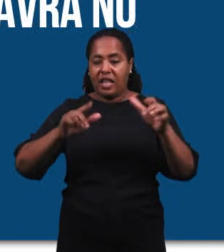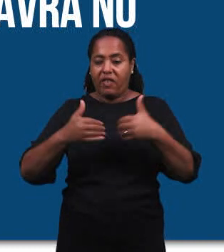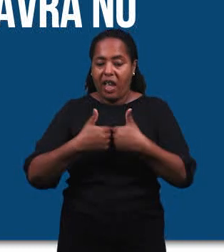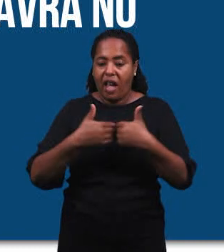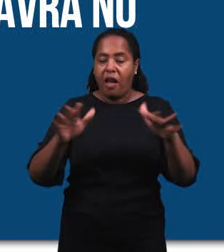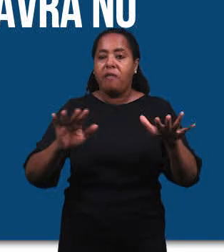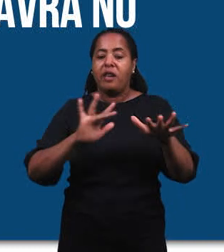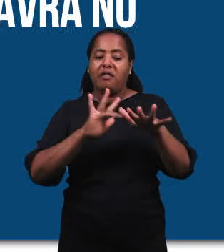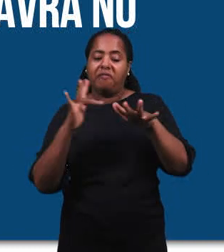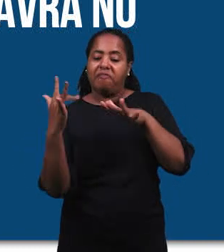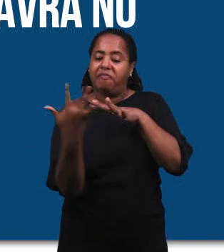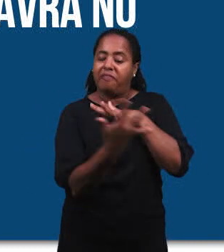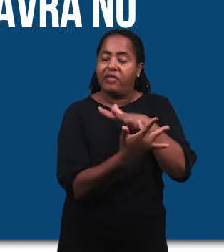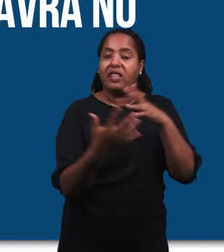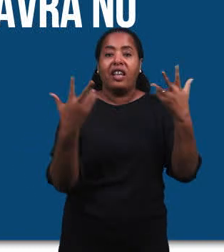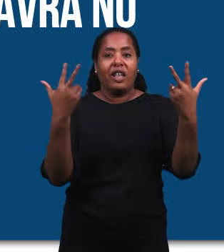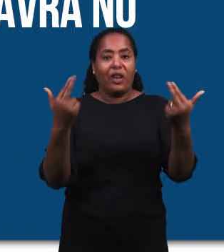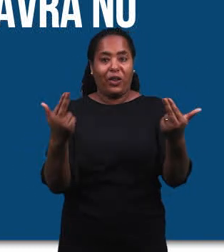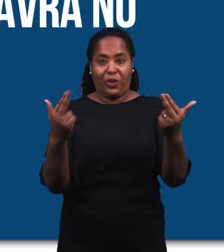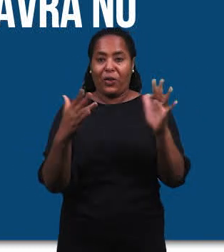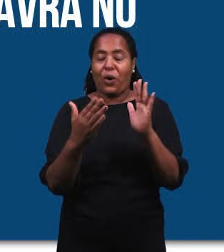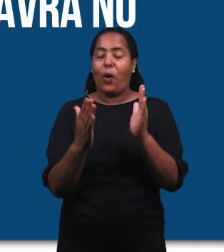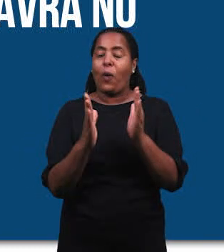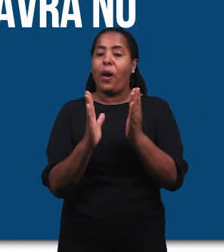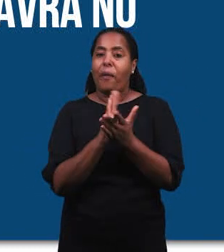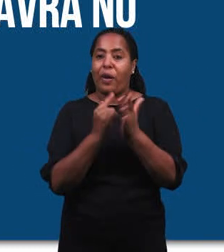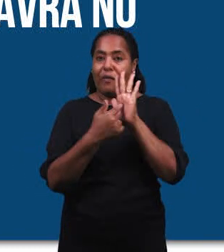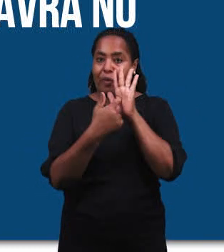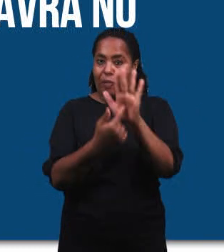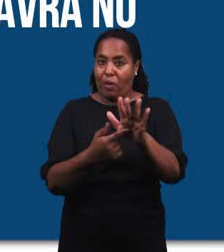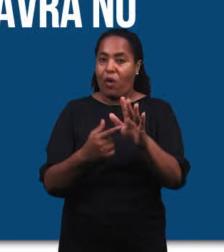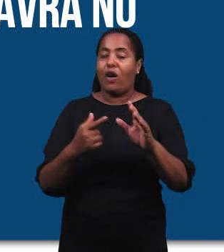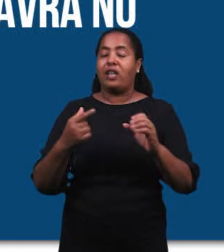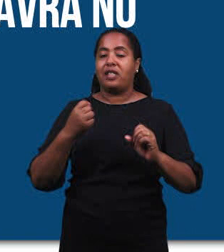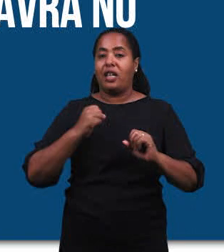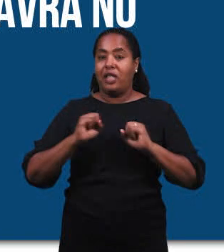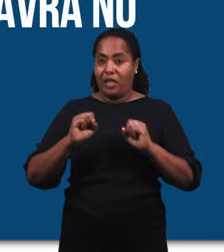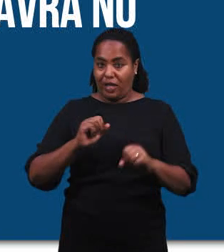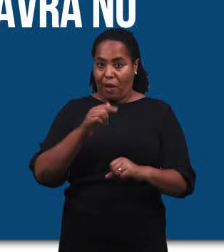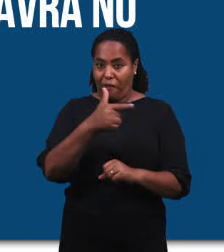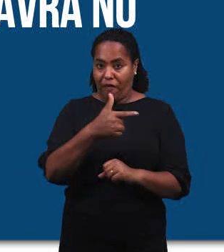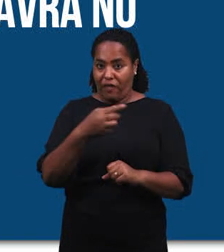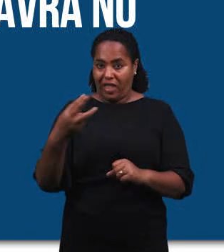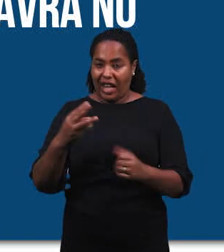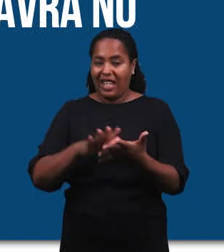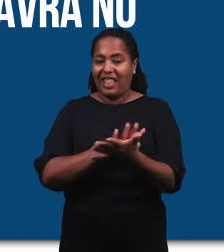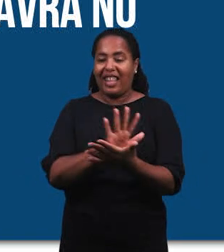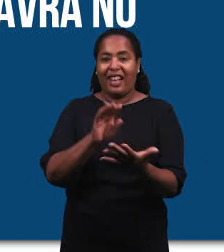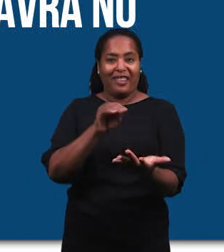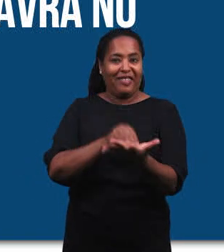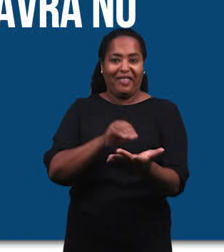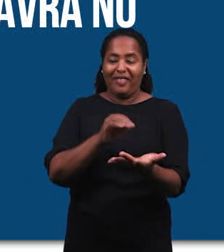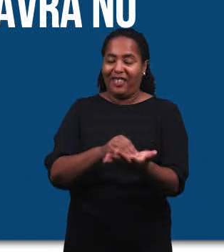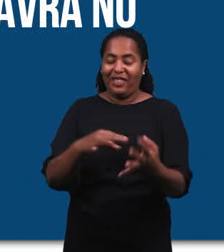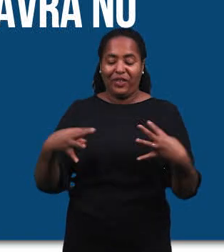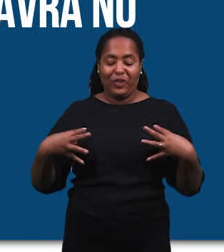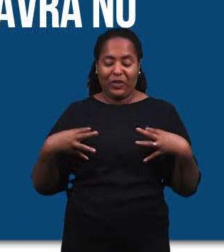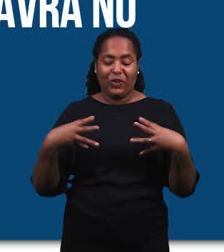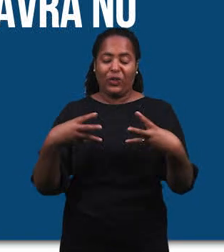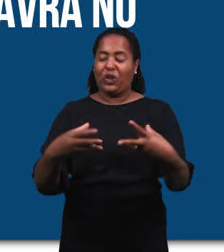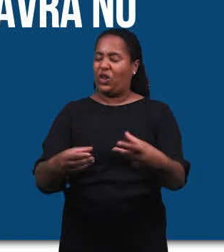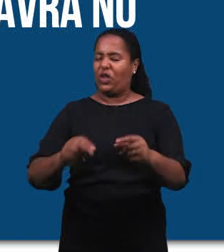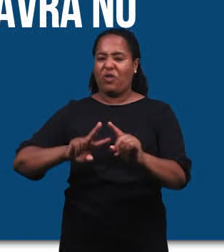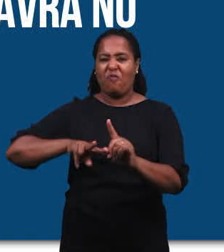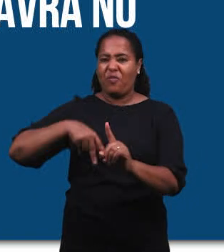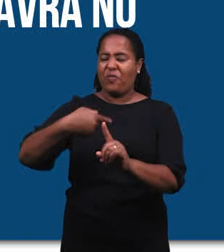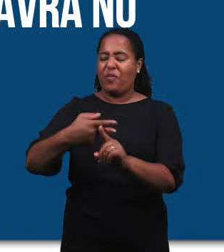молитвы, социальные сети, как Слово Божье говорит, мы ни в чем не имели недостатка. Мы